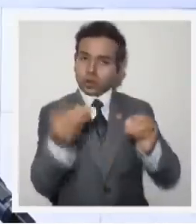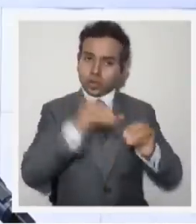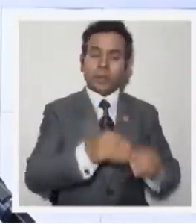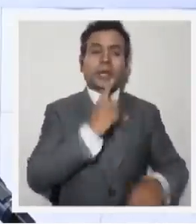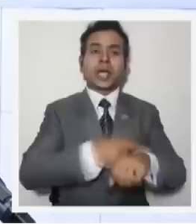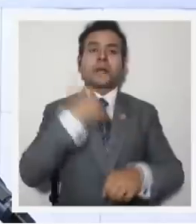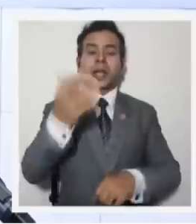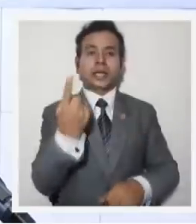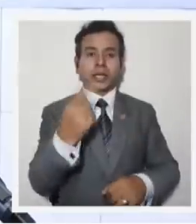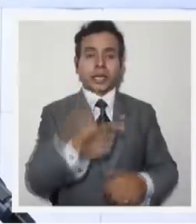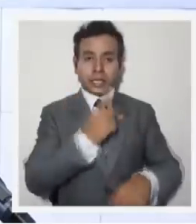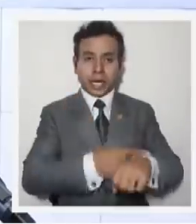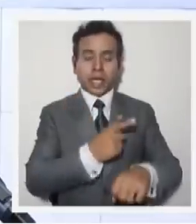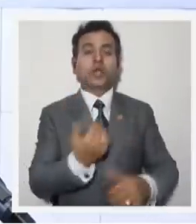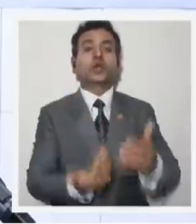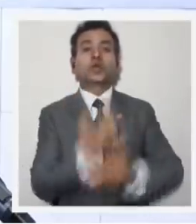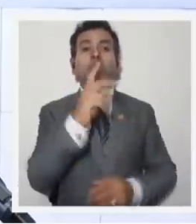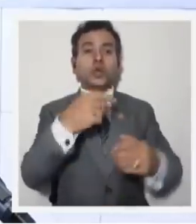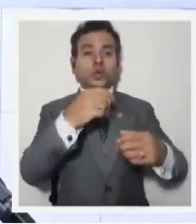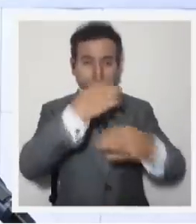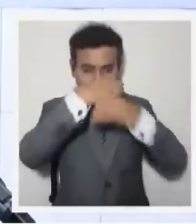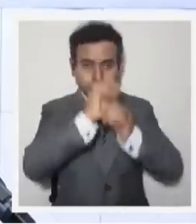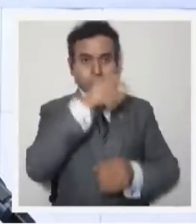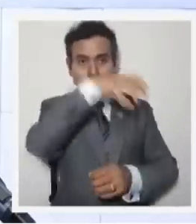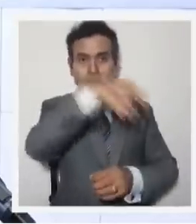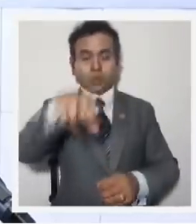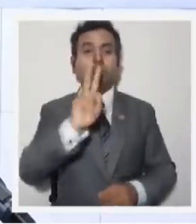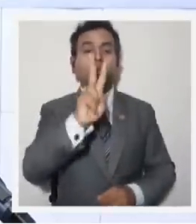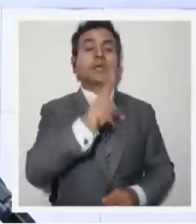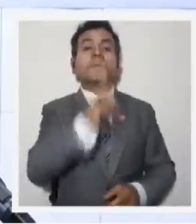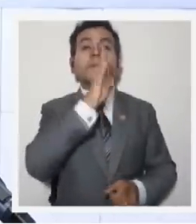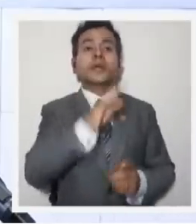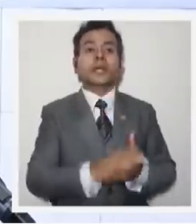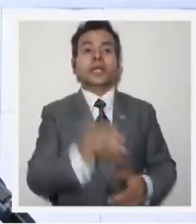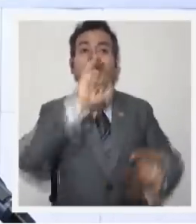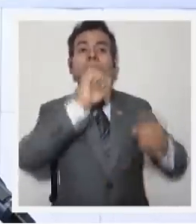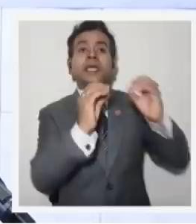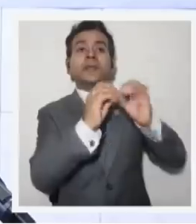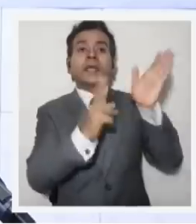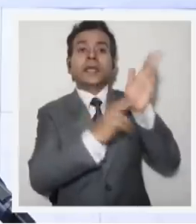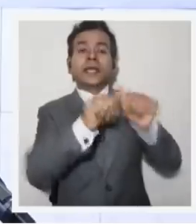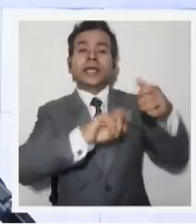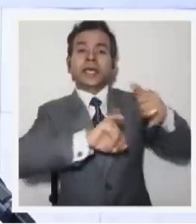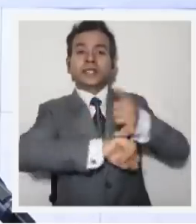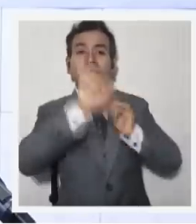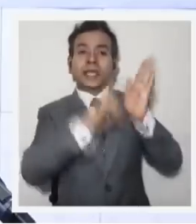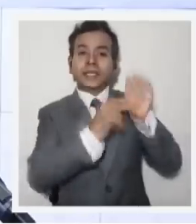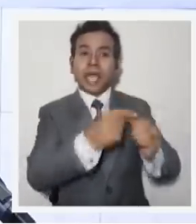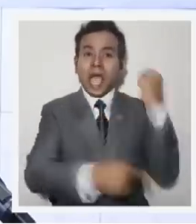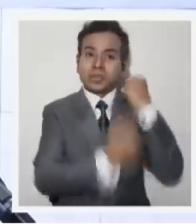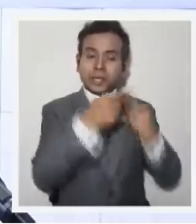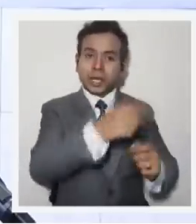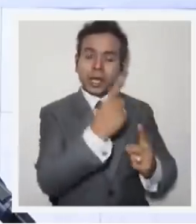মধ্যে ঢাকায় বেড়েছে আরও 2টি এবং ঢাকার বাইরে আর 1টি। ঢাকায় যে 2টি বেড়েছে এই 2টিই হলো আমাদের প্রাইভেট